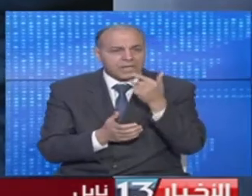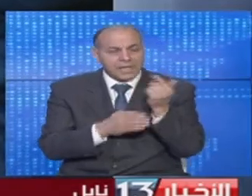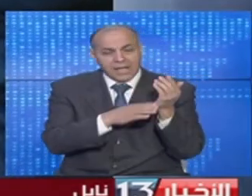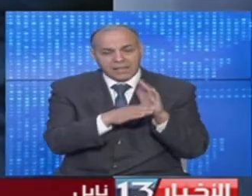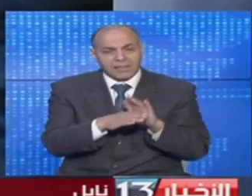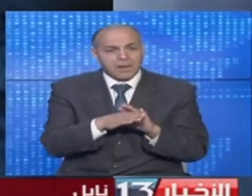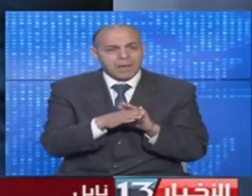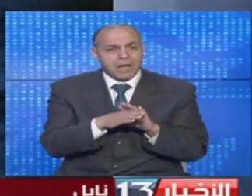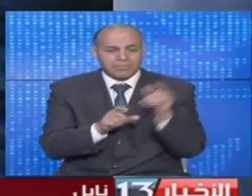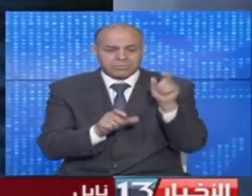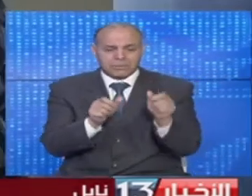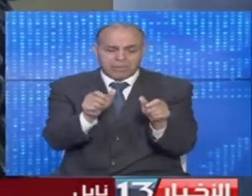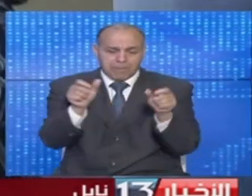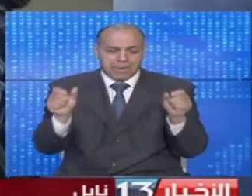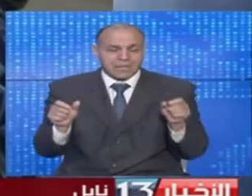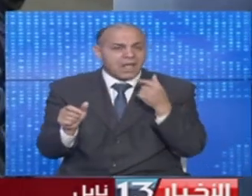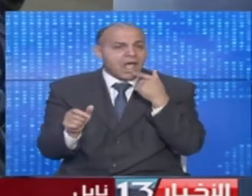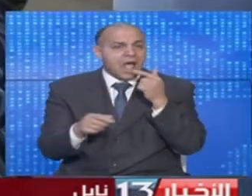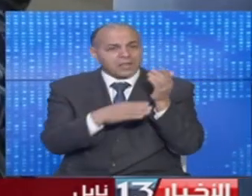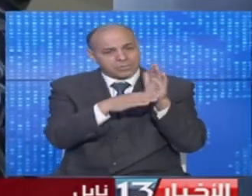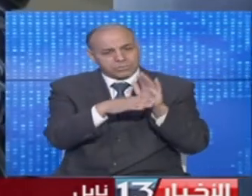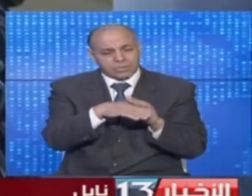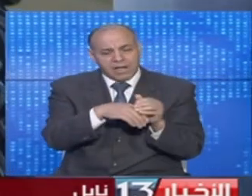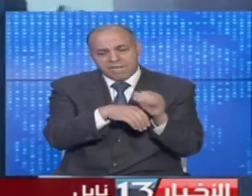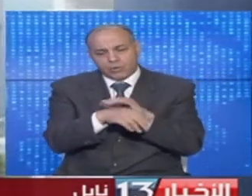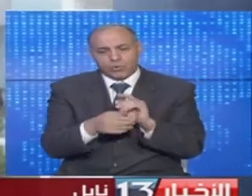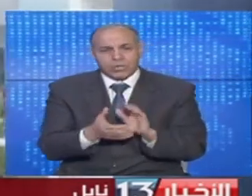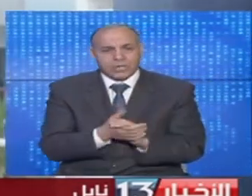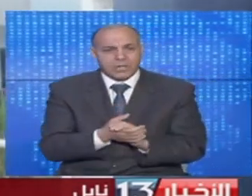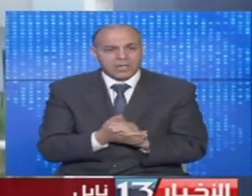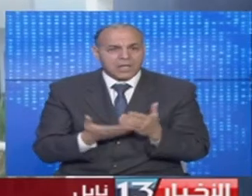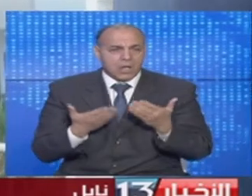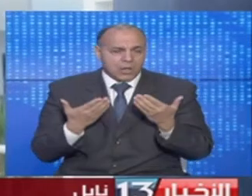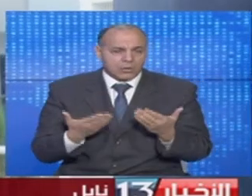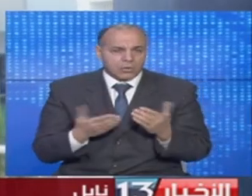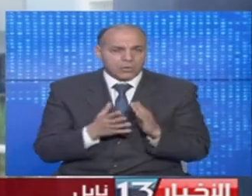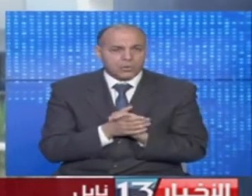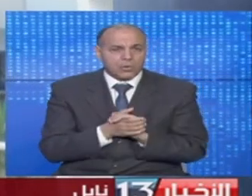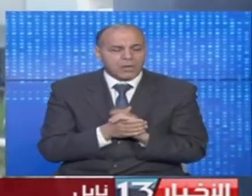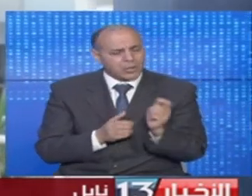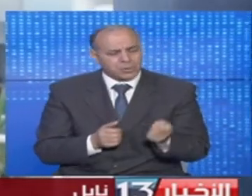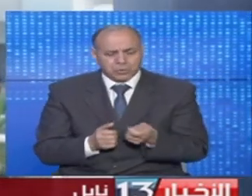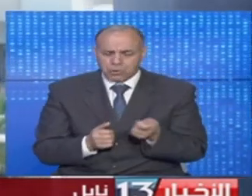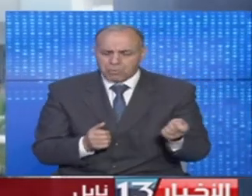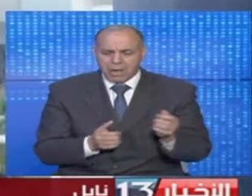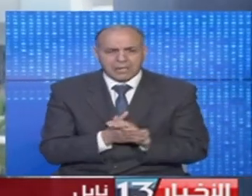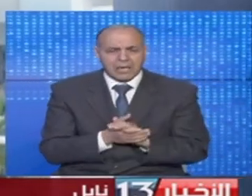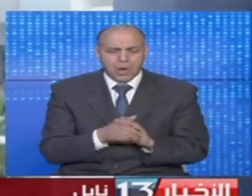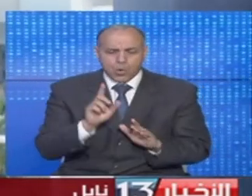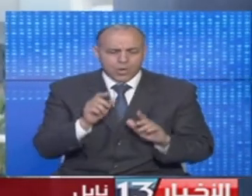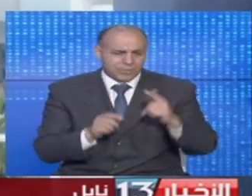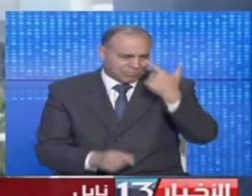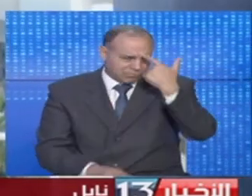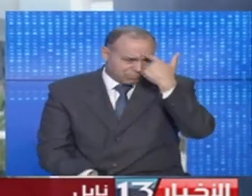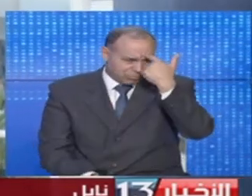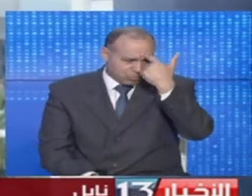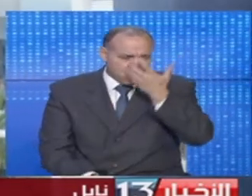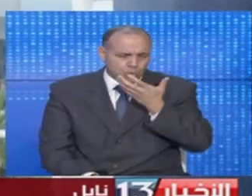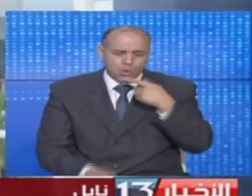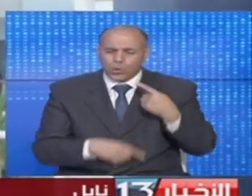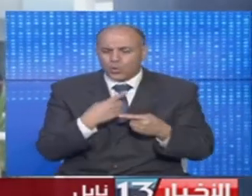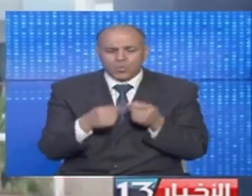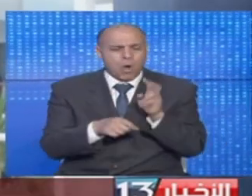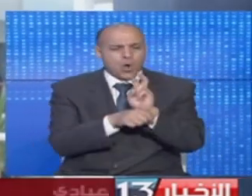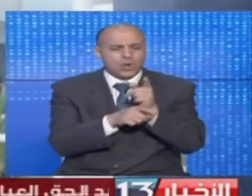ضمانا للتباعد الجسدي توقيا من فيروس كورونا. والله الإجراءات هي إجراءات عادية، معناها نعمل نقيس سخانة عادية يومين